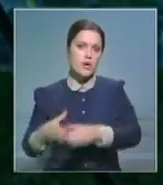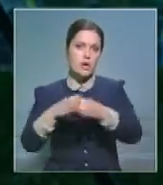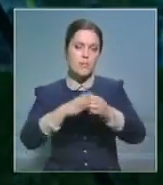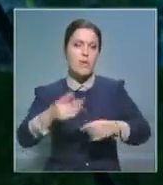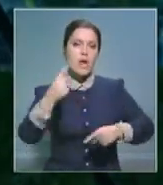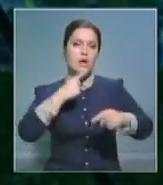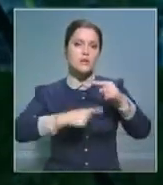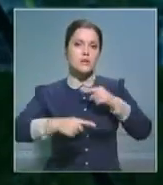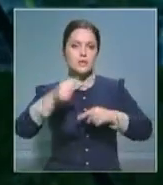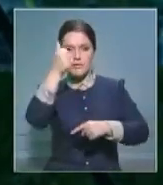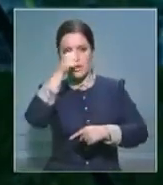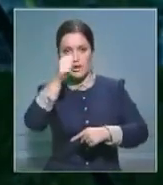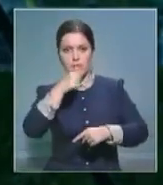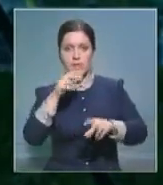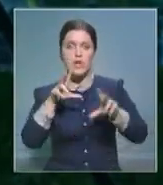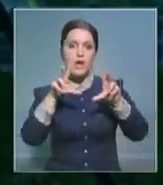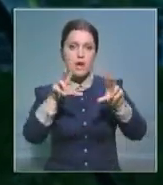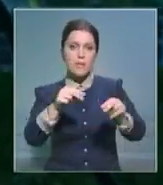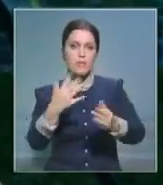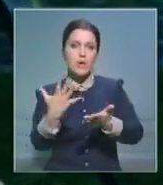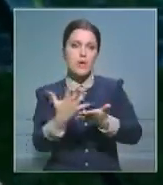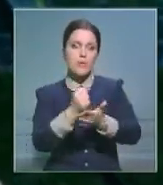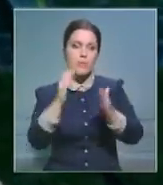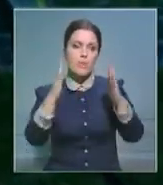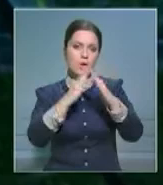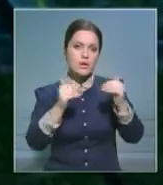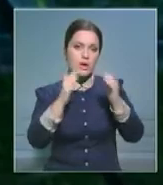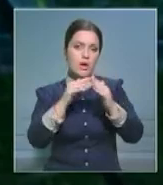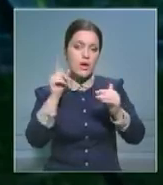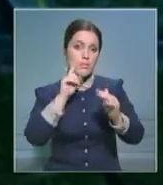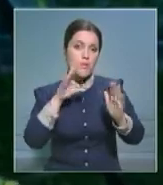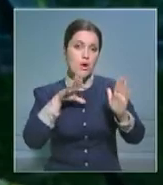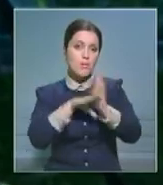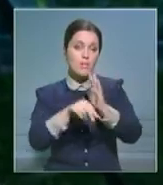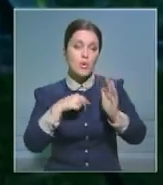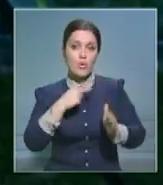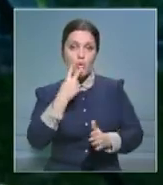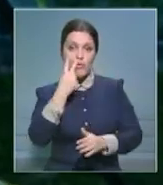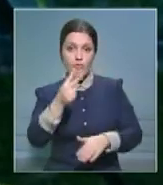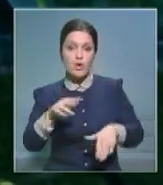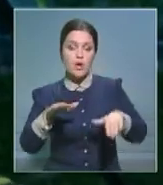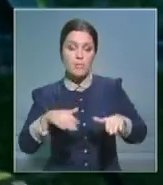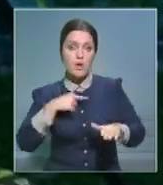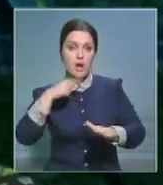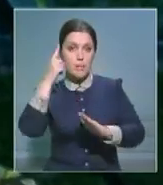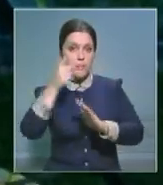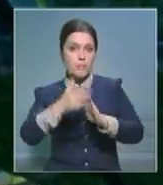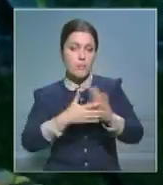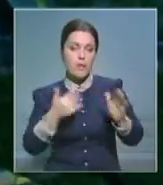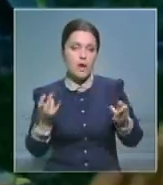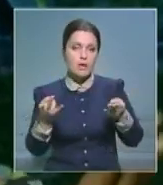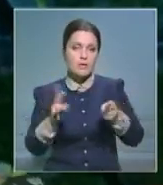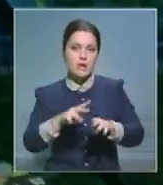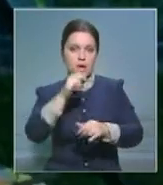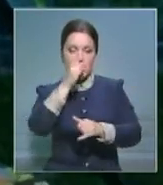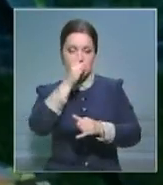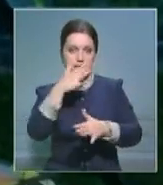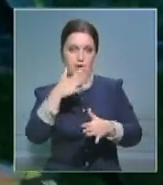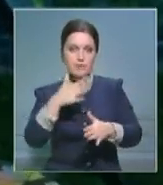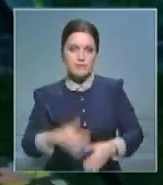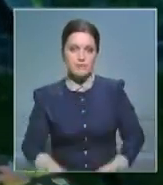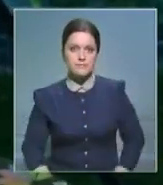Афины. Они пообещали найти нам хороший лагерь, но приехав и увидев то место, я поняла, что оставаться там просто невозможно.